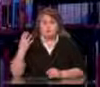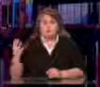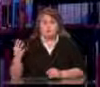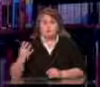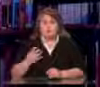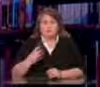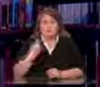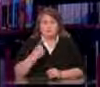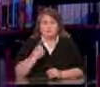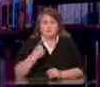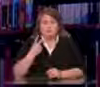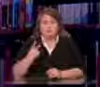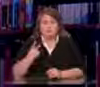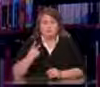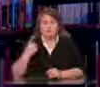1-2-2-4,